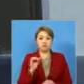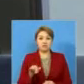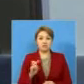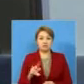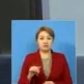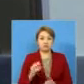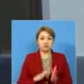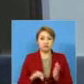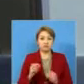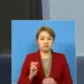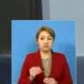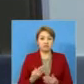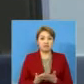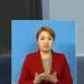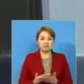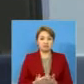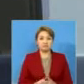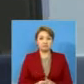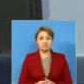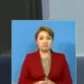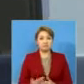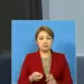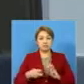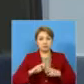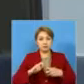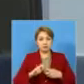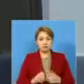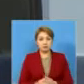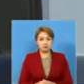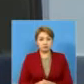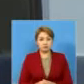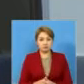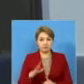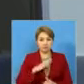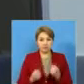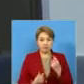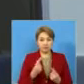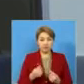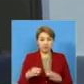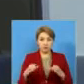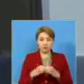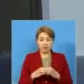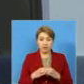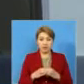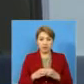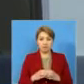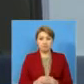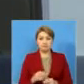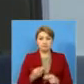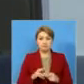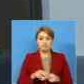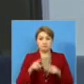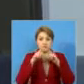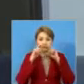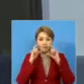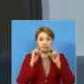147 185 290 тенге. Основные нарушения были выявлены мониторинговой группой. Это не